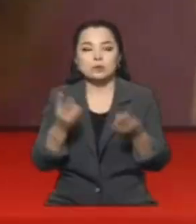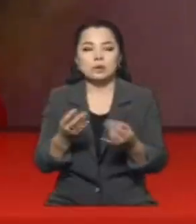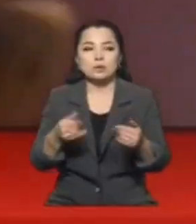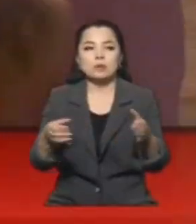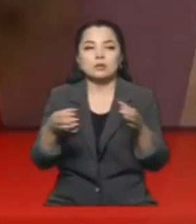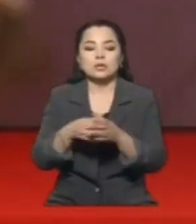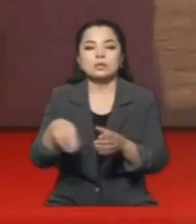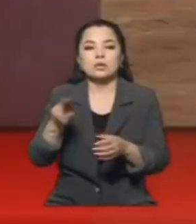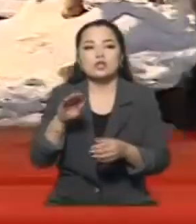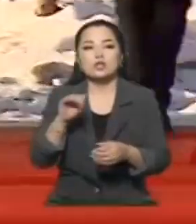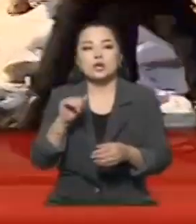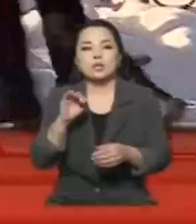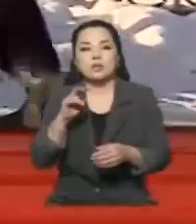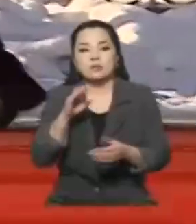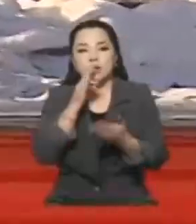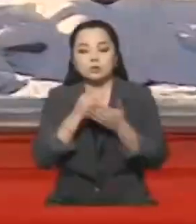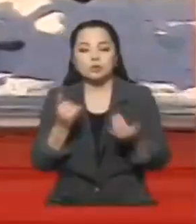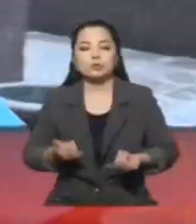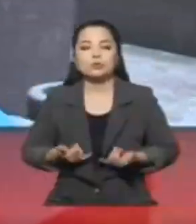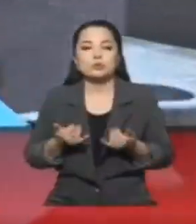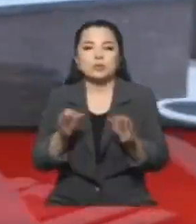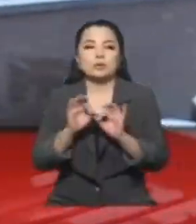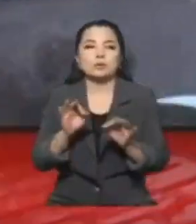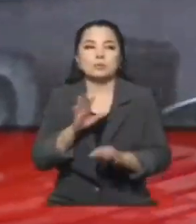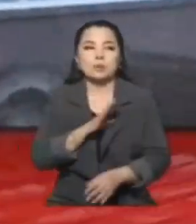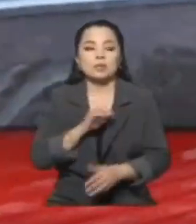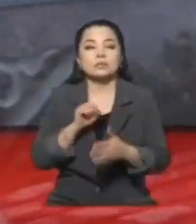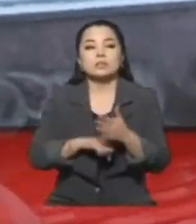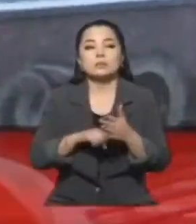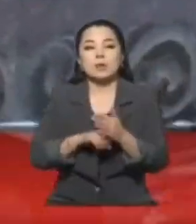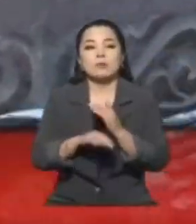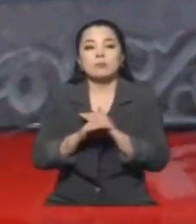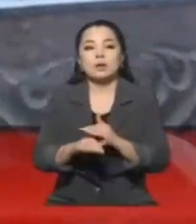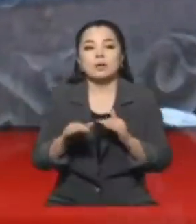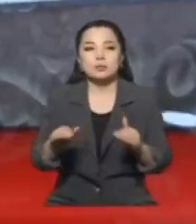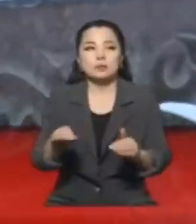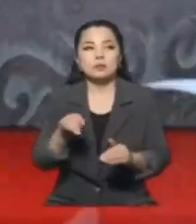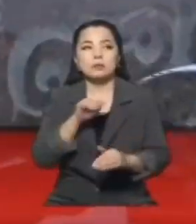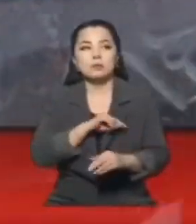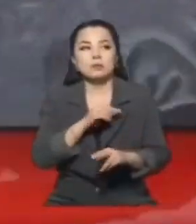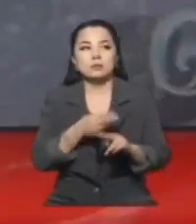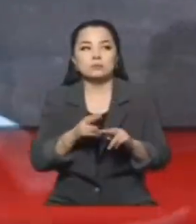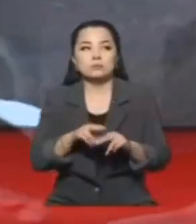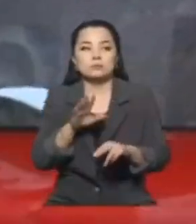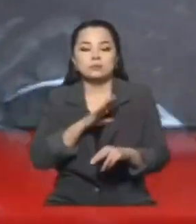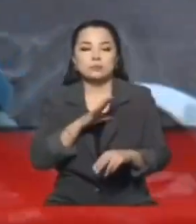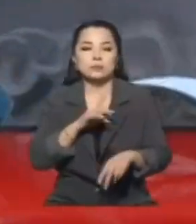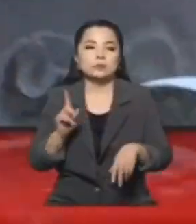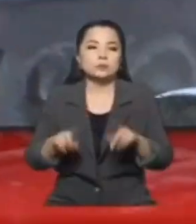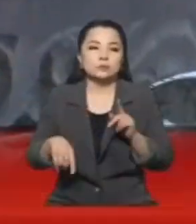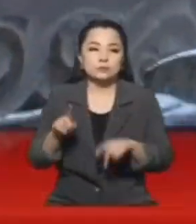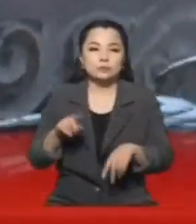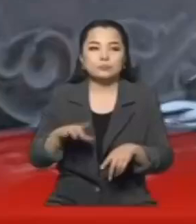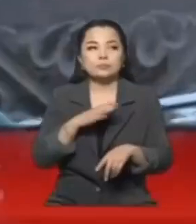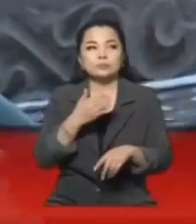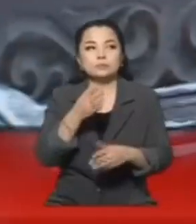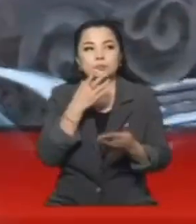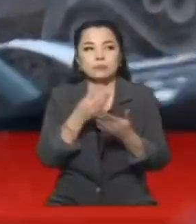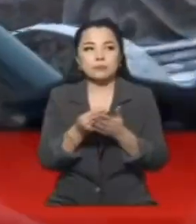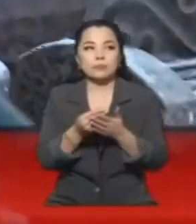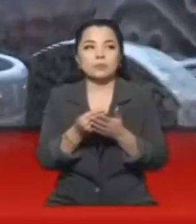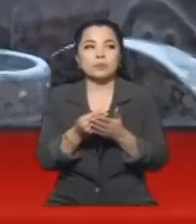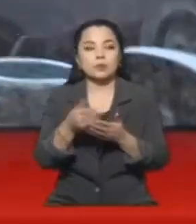Омбудсмен Динара Закиева осындай ұсыныс жасады. Себебі бала деген ез бала, терезе бар,